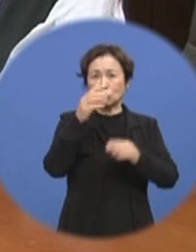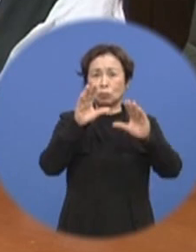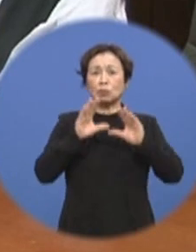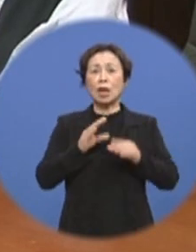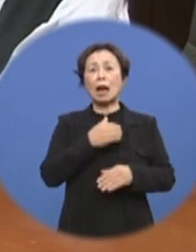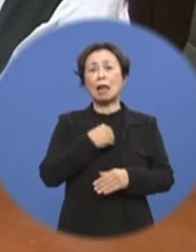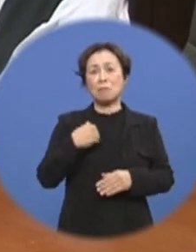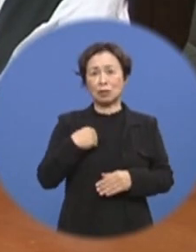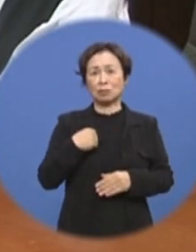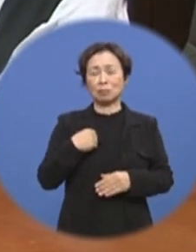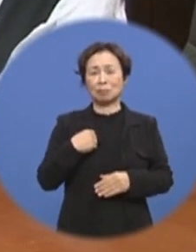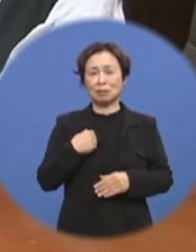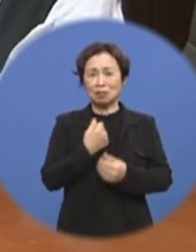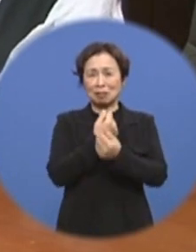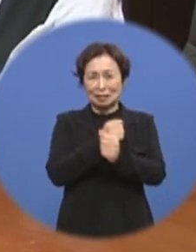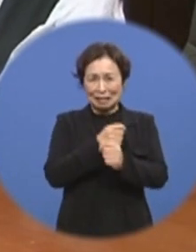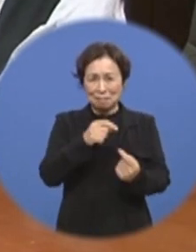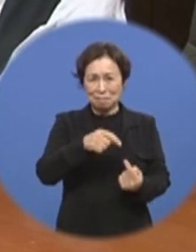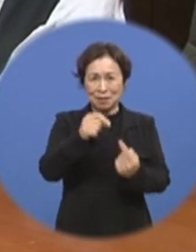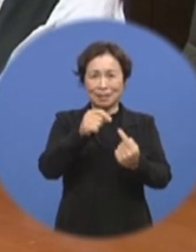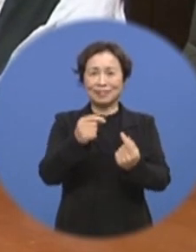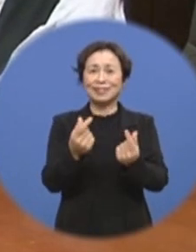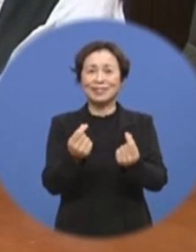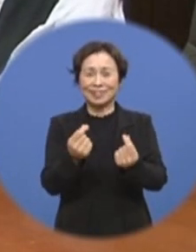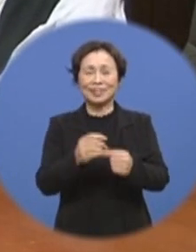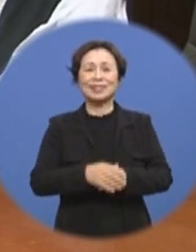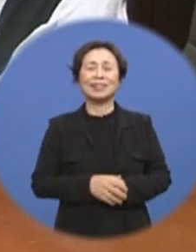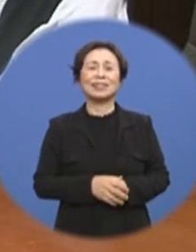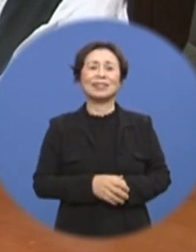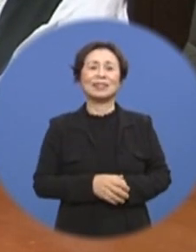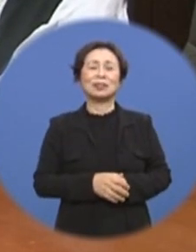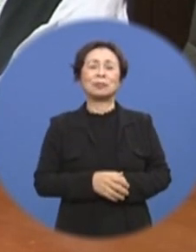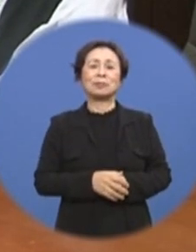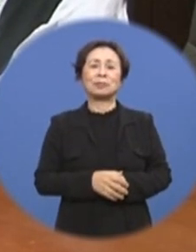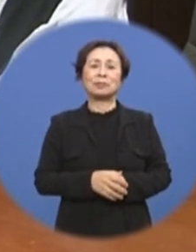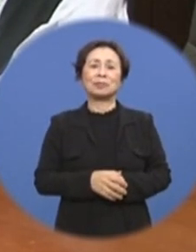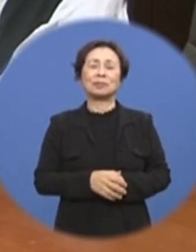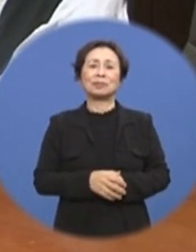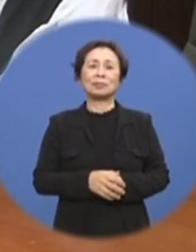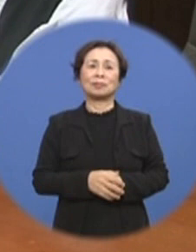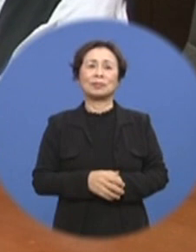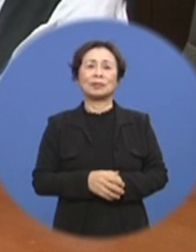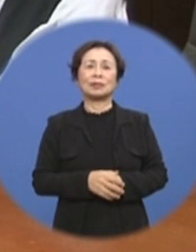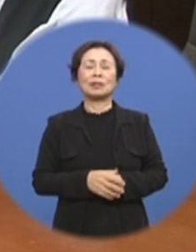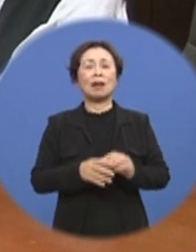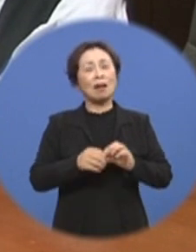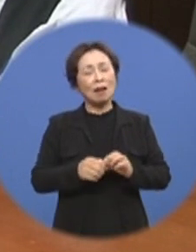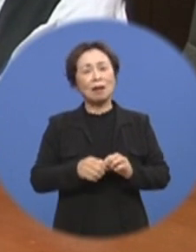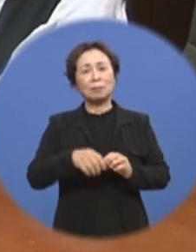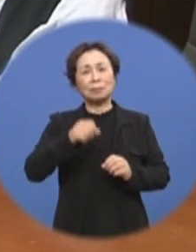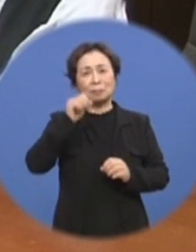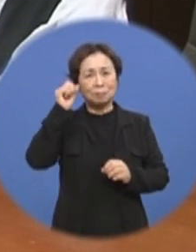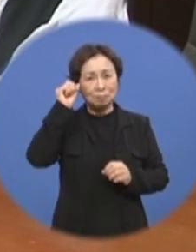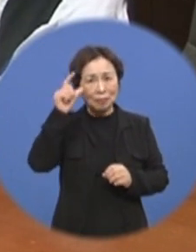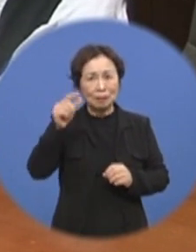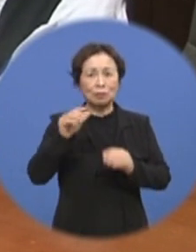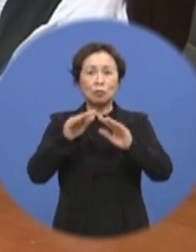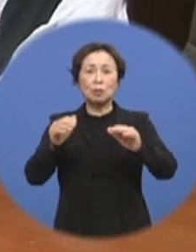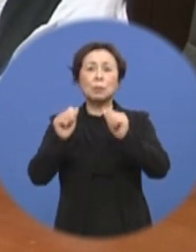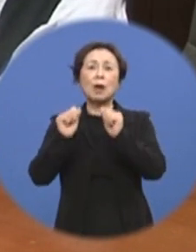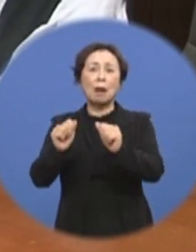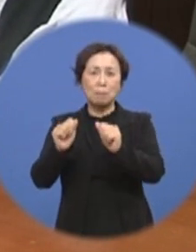正しいあの先発4件ありますよこれそうですよねちょっとねよくできる子もまあがんばれいう風